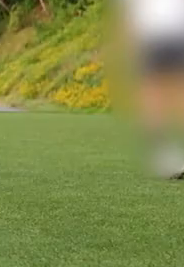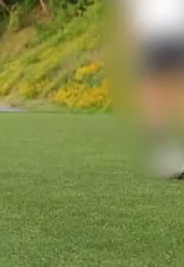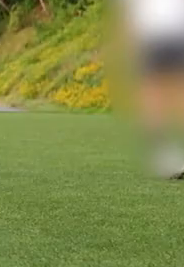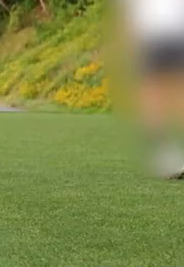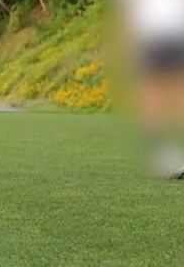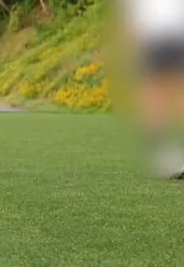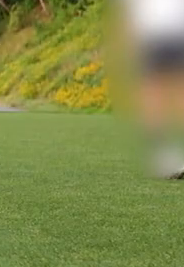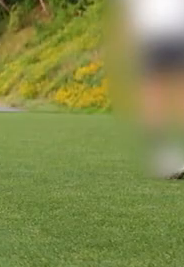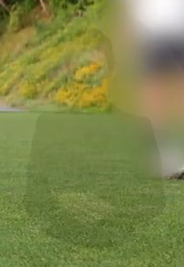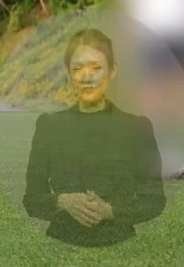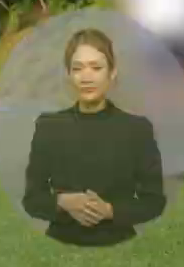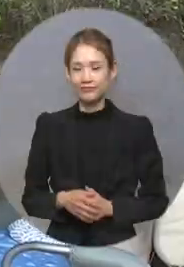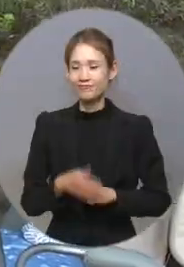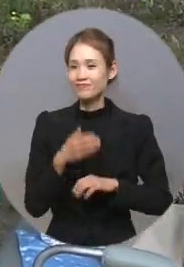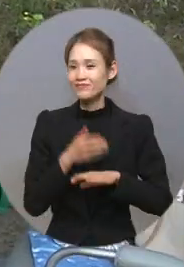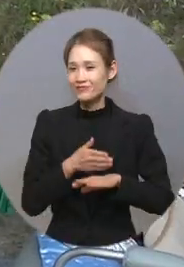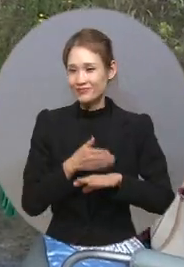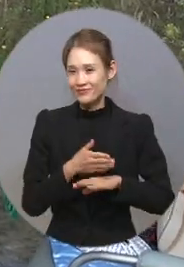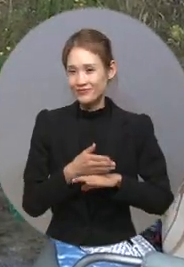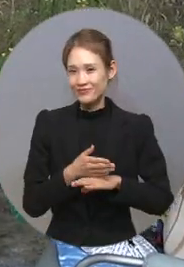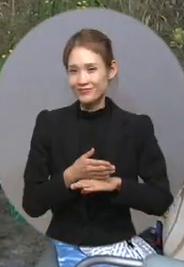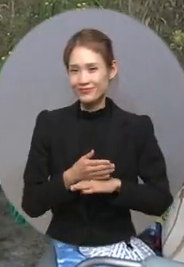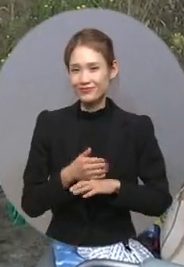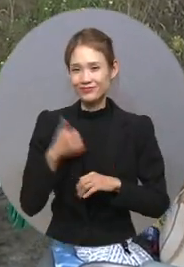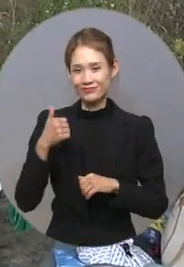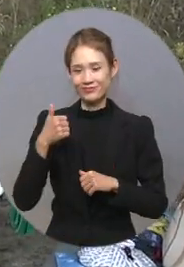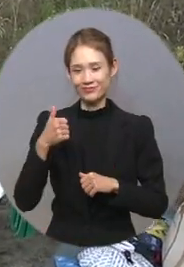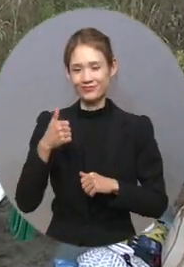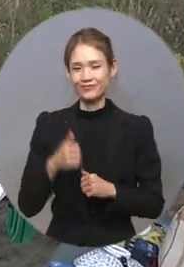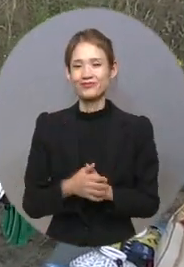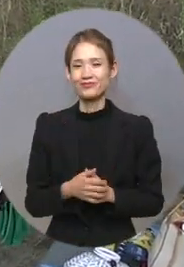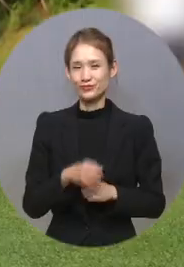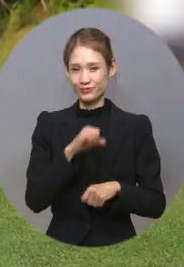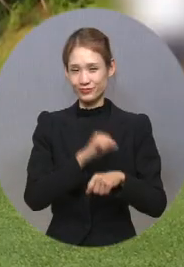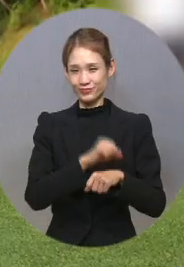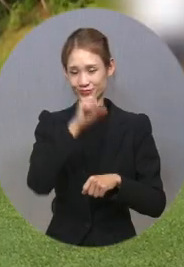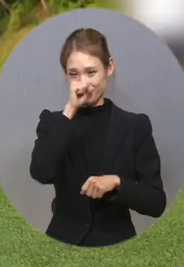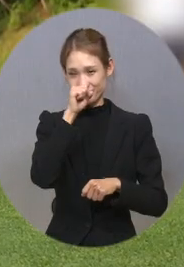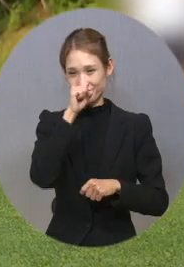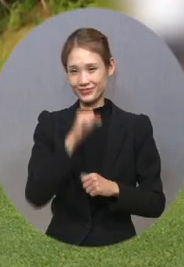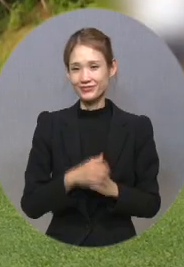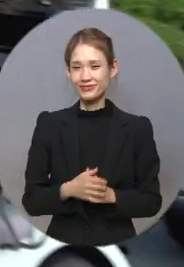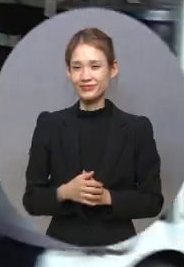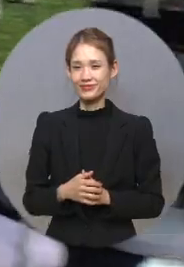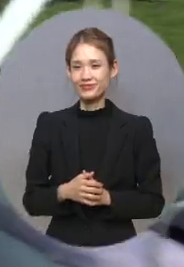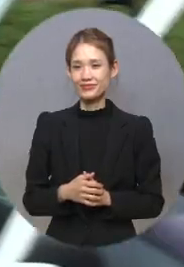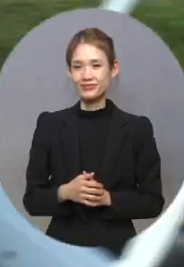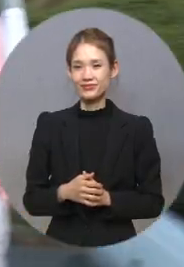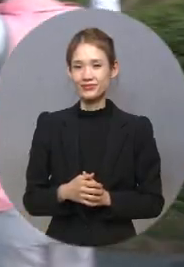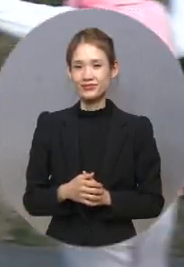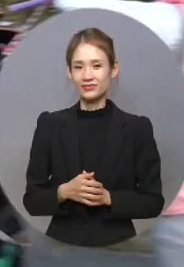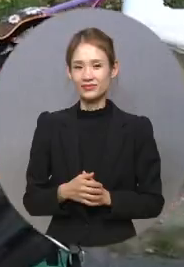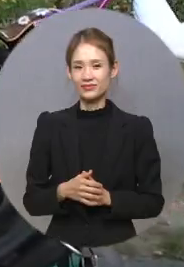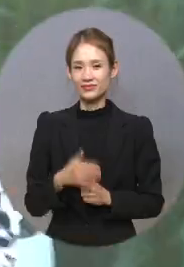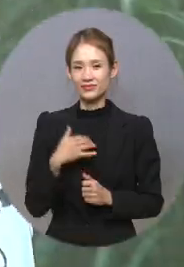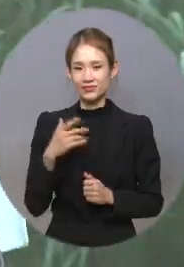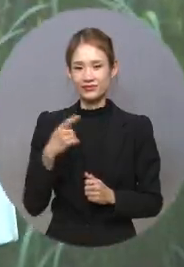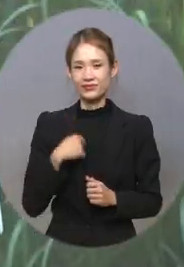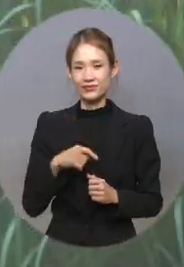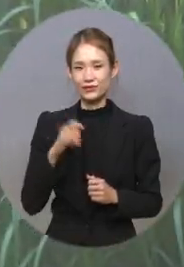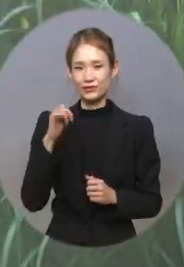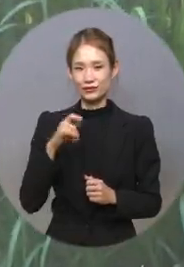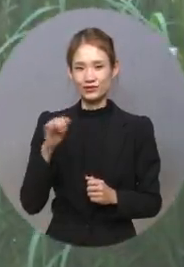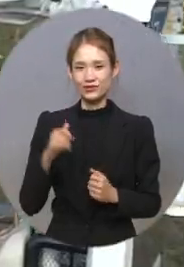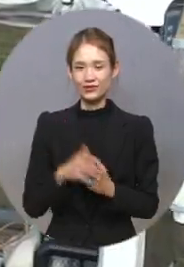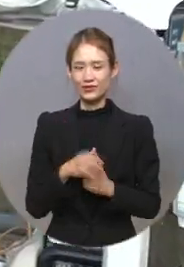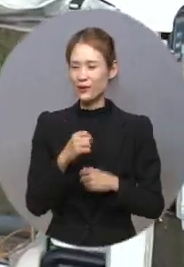굿샷! 감사합니다. 나이스 나이스 좋다 좋다. 오빠 내가 또 응원하면 굿즈야? 아니야